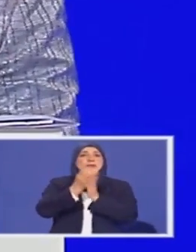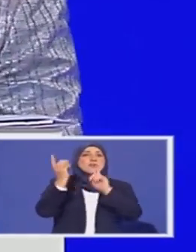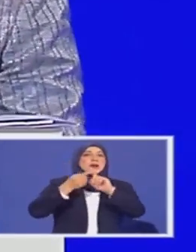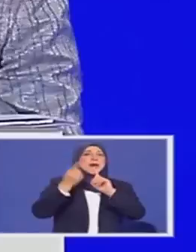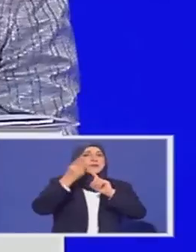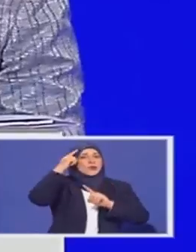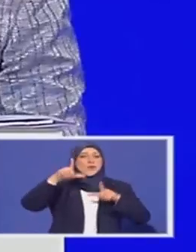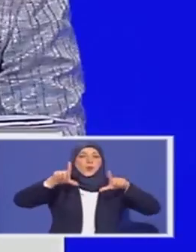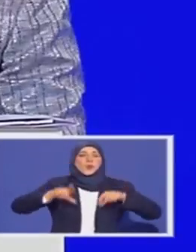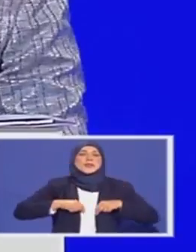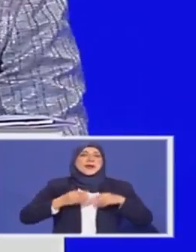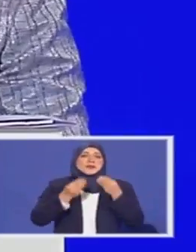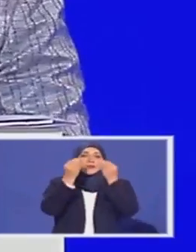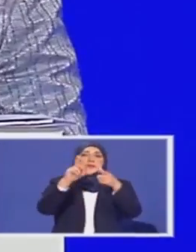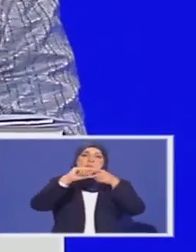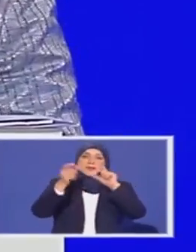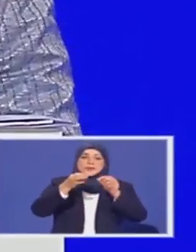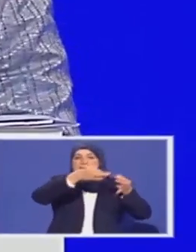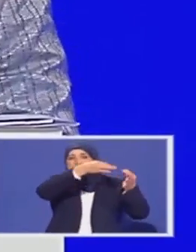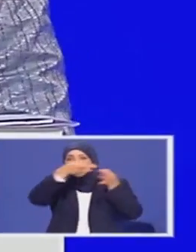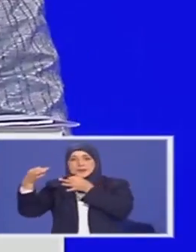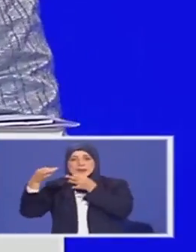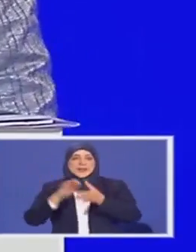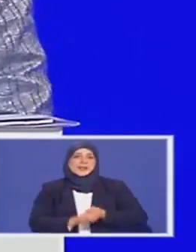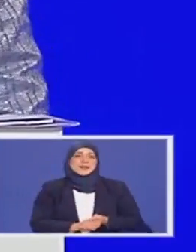الوزارات المعنية ويقع تفصيلها وتدقيقها،